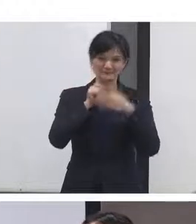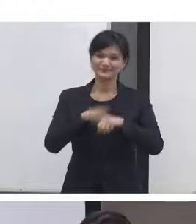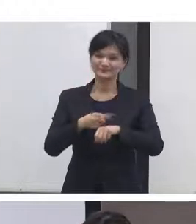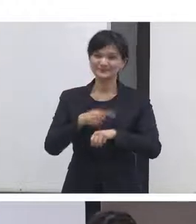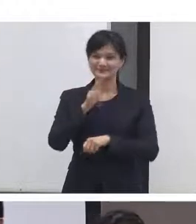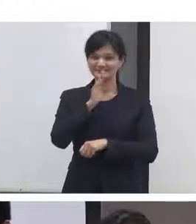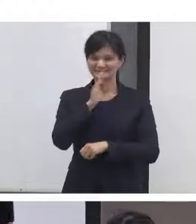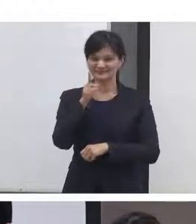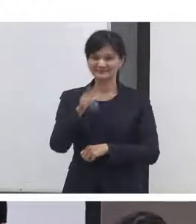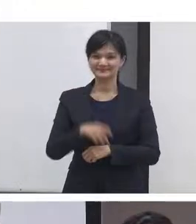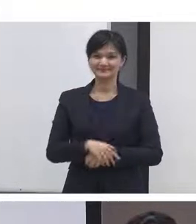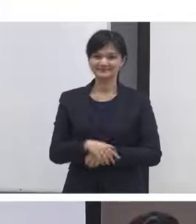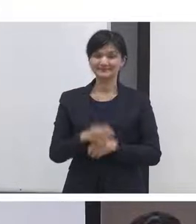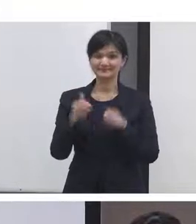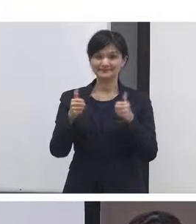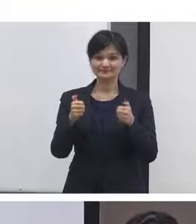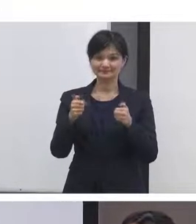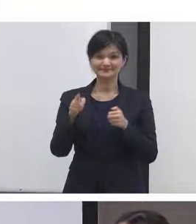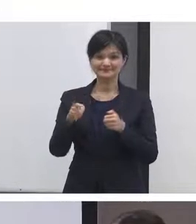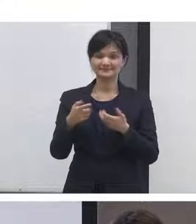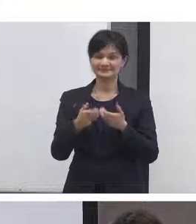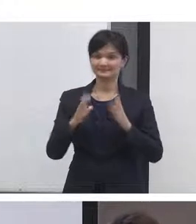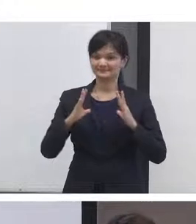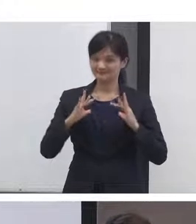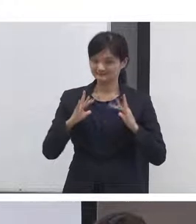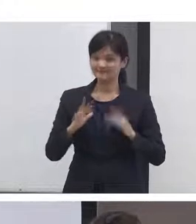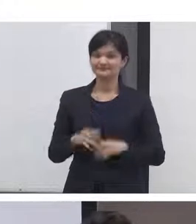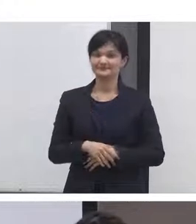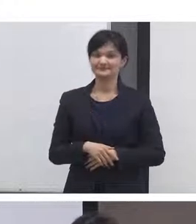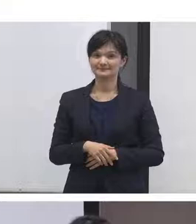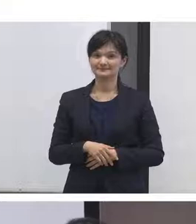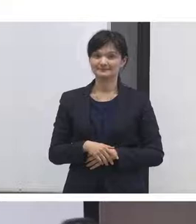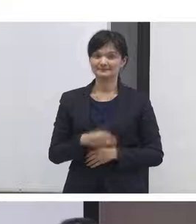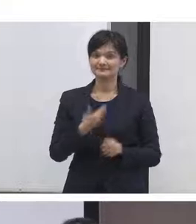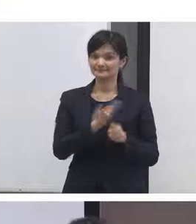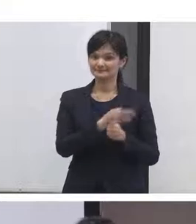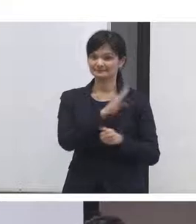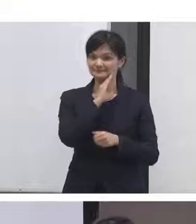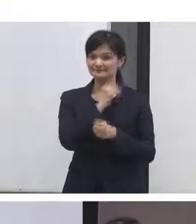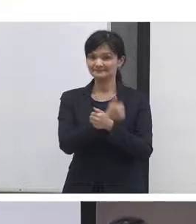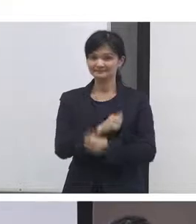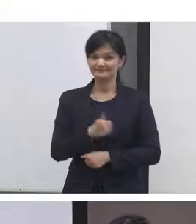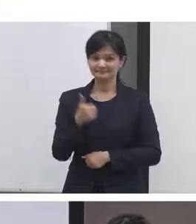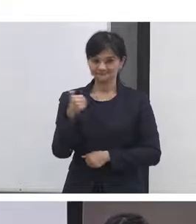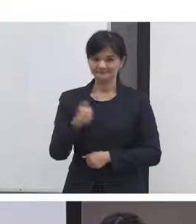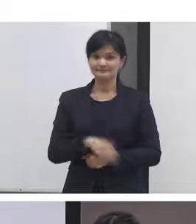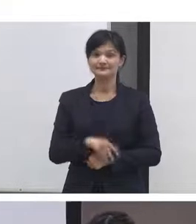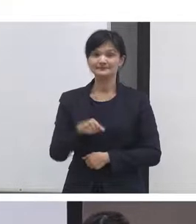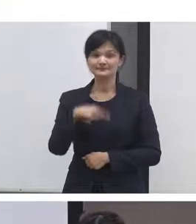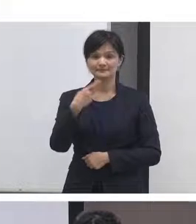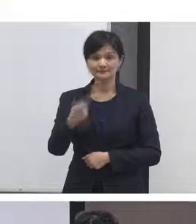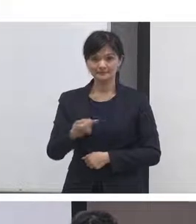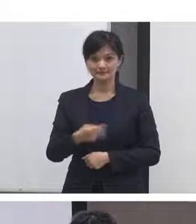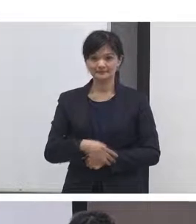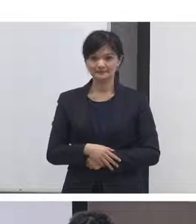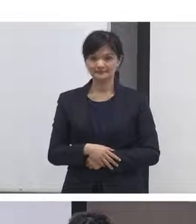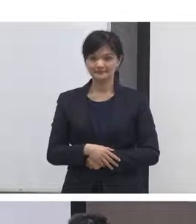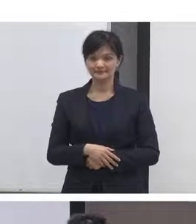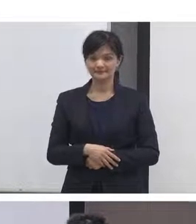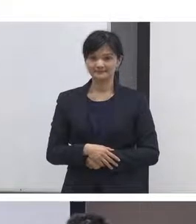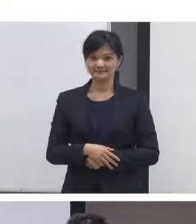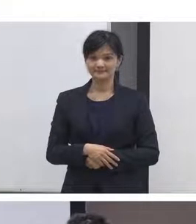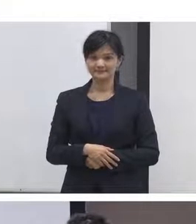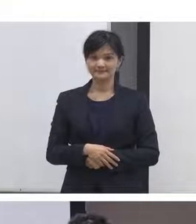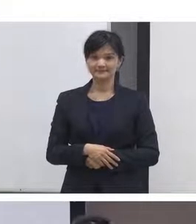对对，那谢谢您今天的分享，那也让长者们可以做一个参考。那另外一个也是针对就是关于就是那个